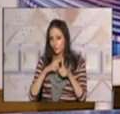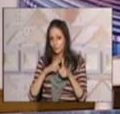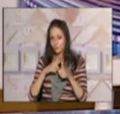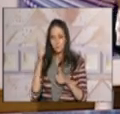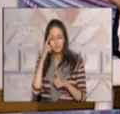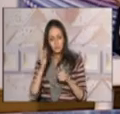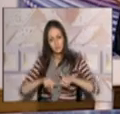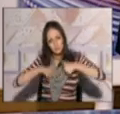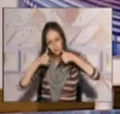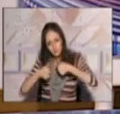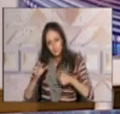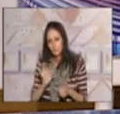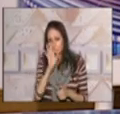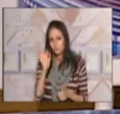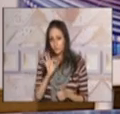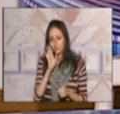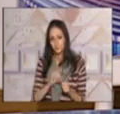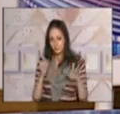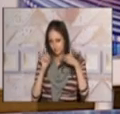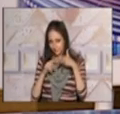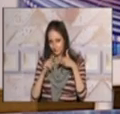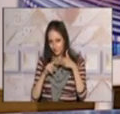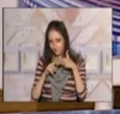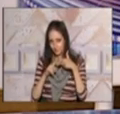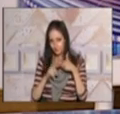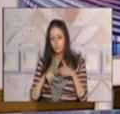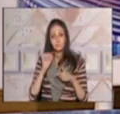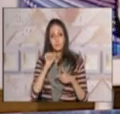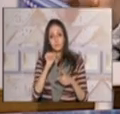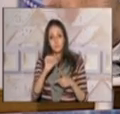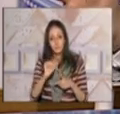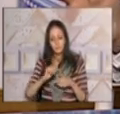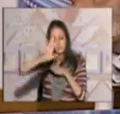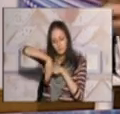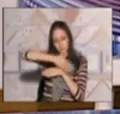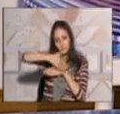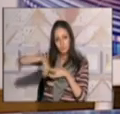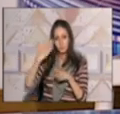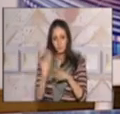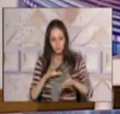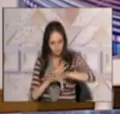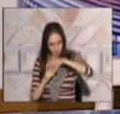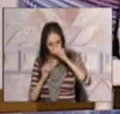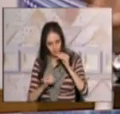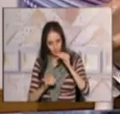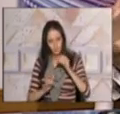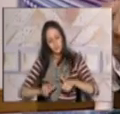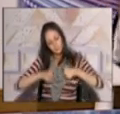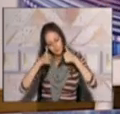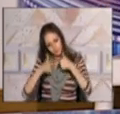في تحقيق رؤيه مصر 2030. ثانيا يكون عندها خطه لتحقيق هذا الدور. ثالثا تكون بتقيس